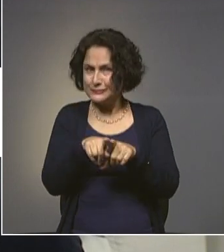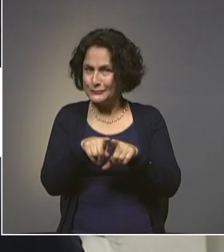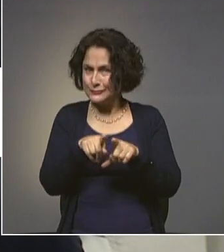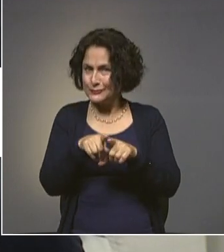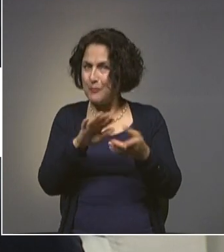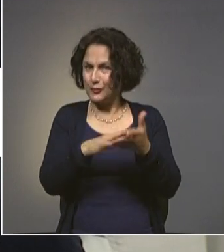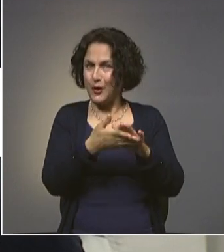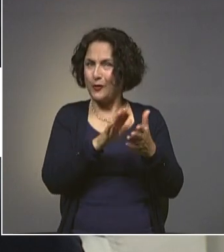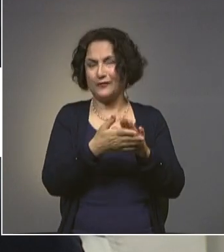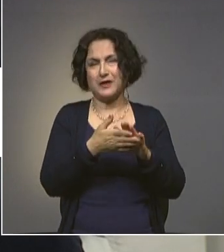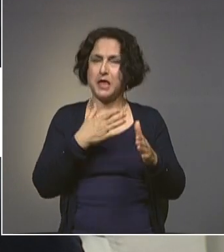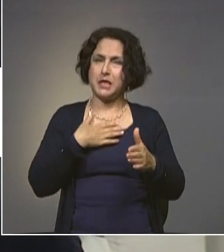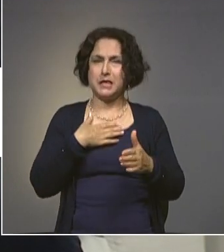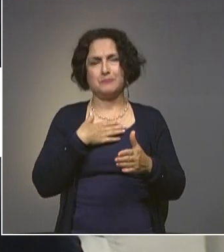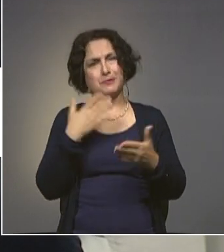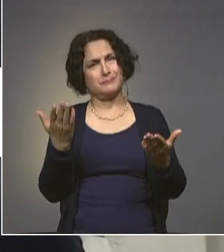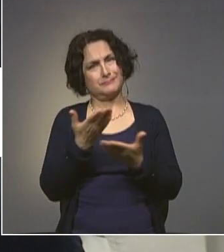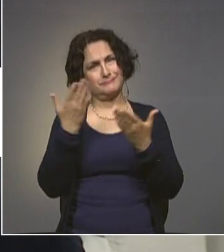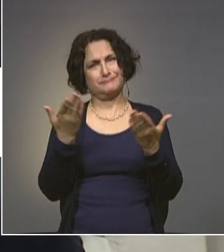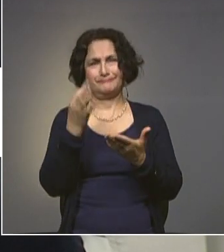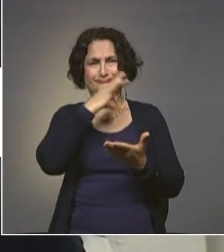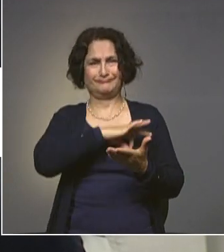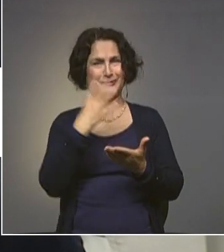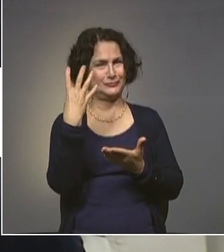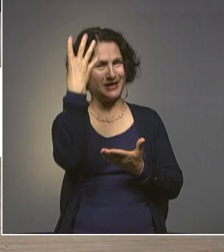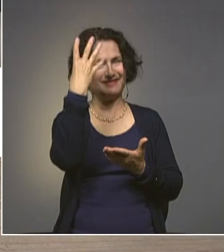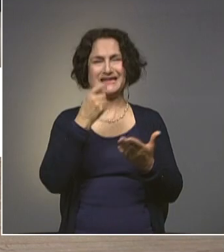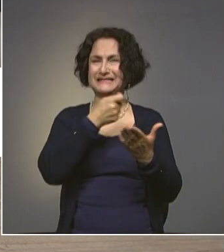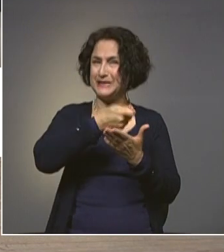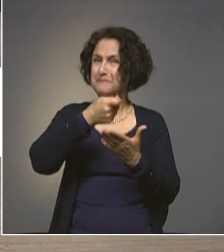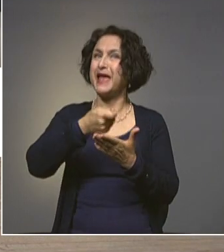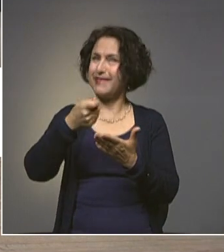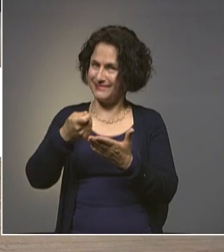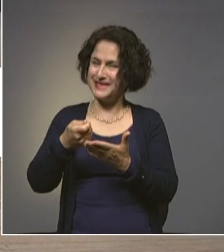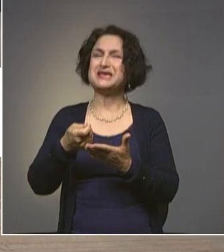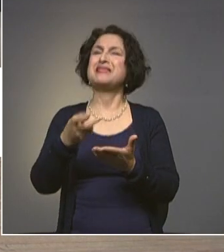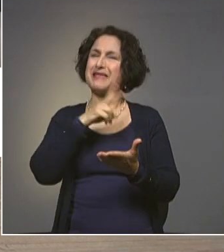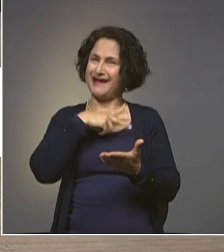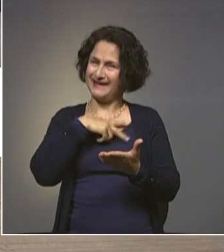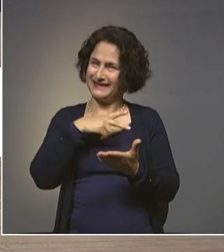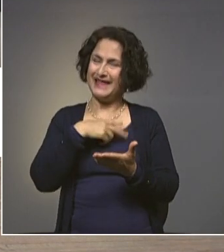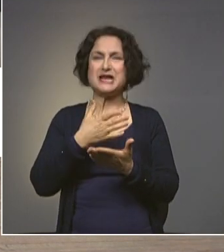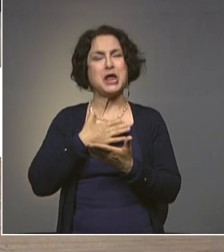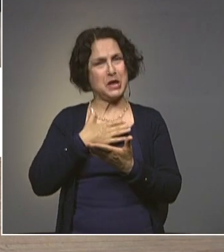подготвяхме, ние имаме 4 стипендии спечелени. Имате отличени, браво. Имаме, разбира се.